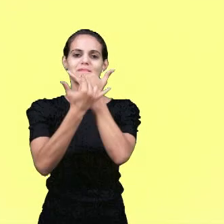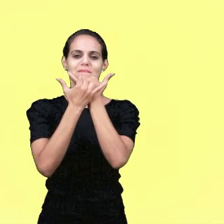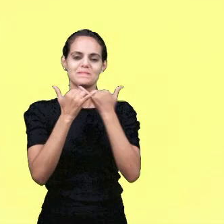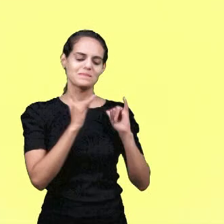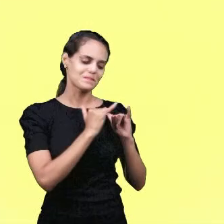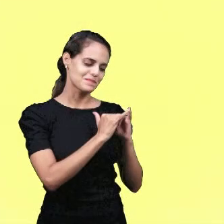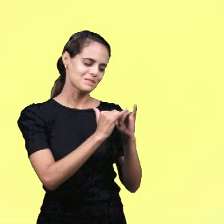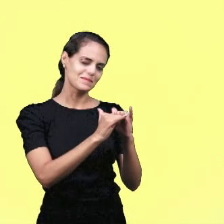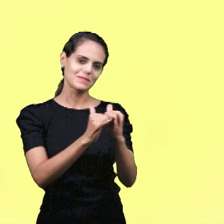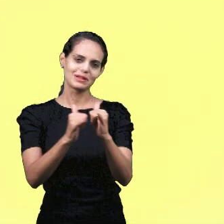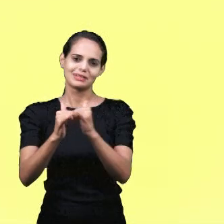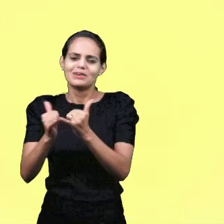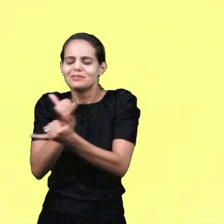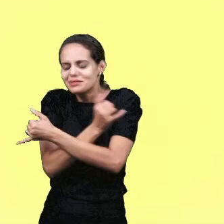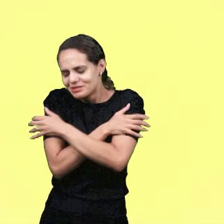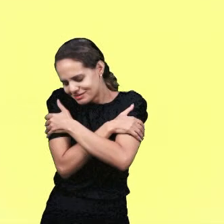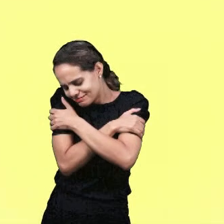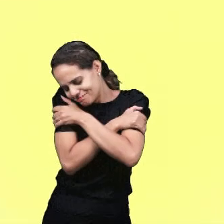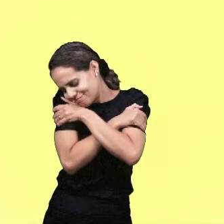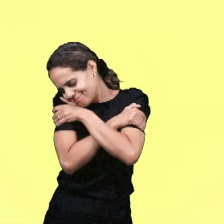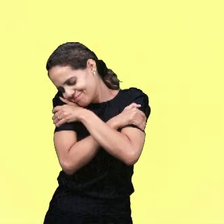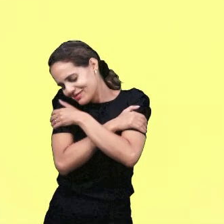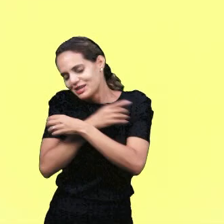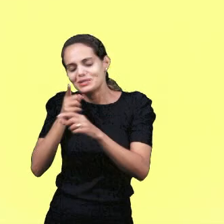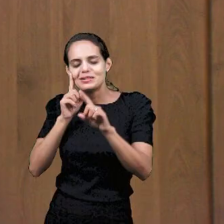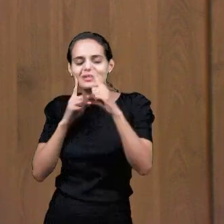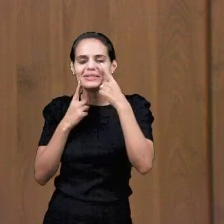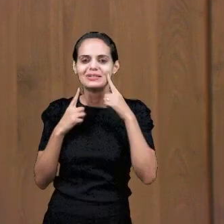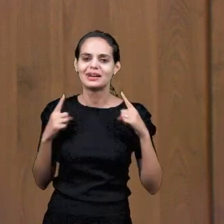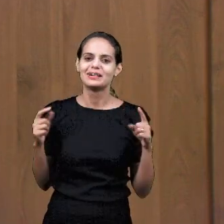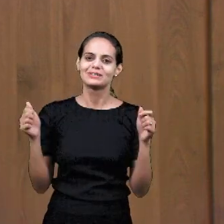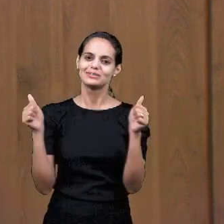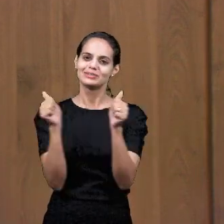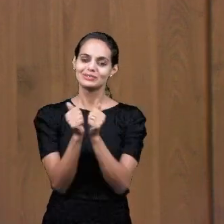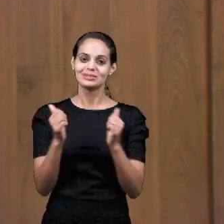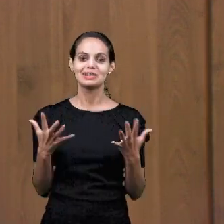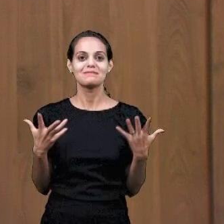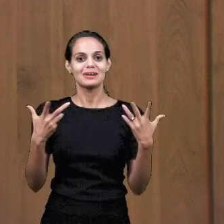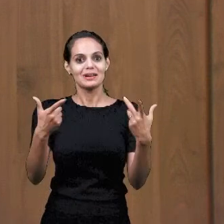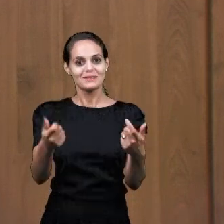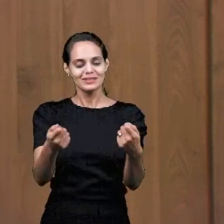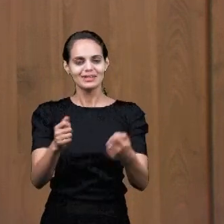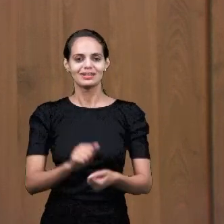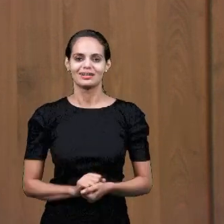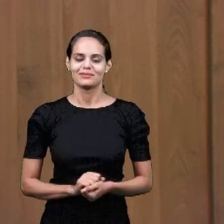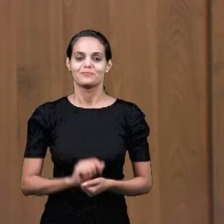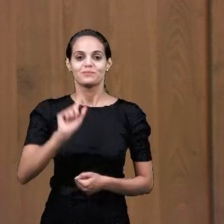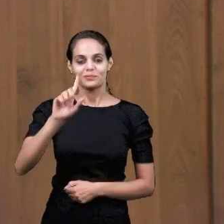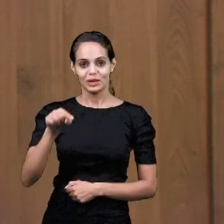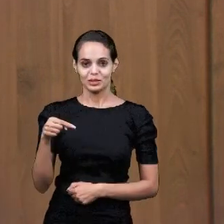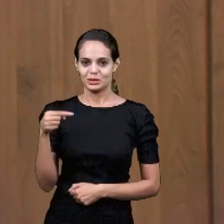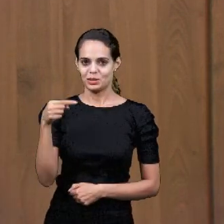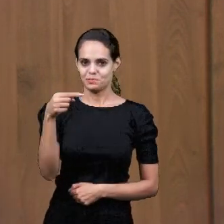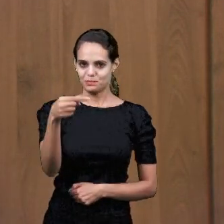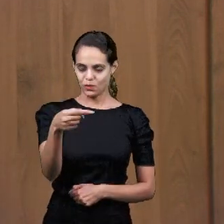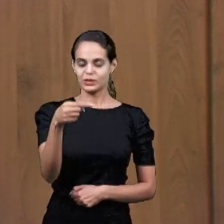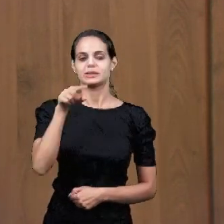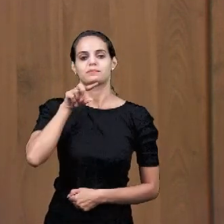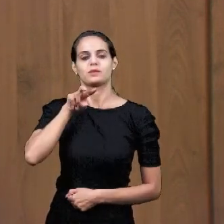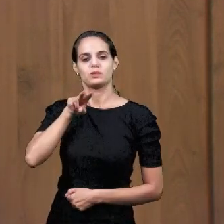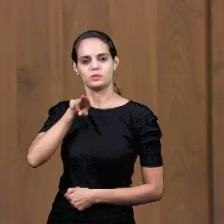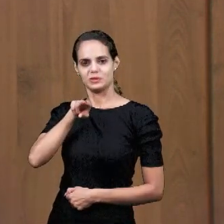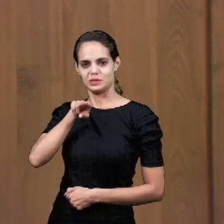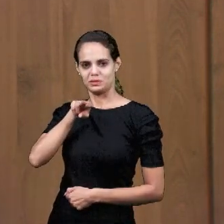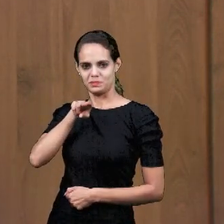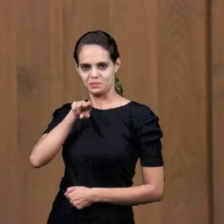merveille! Après cela, les frères de Joseph sont revenus à Canaan pour dire au père et